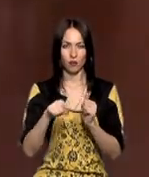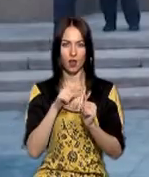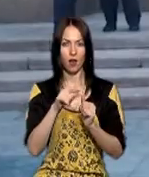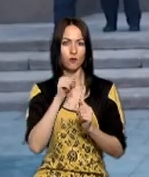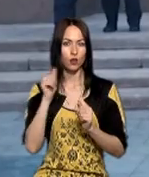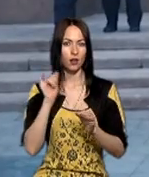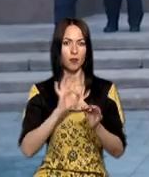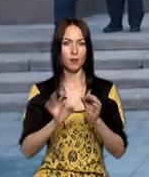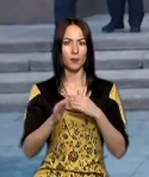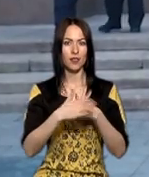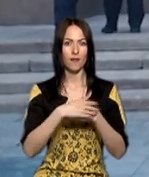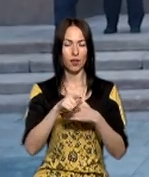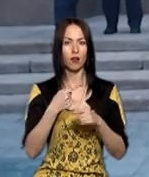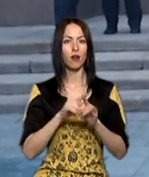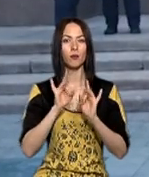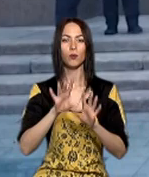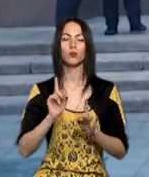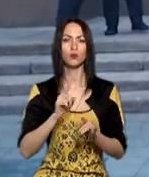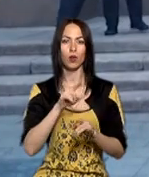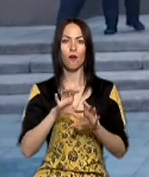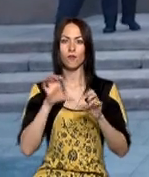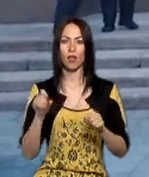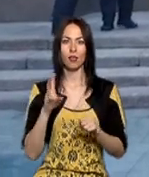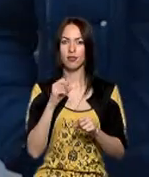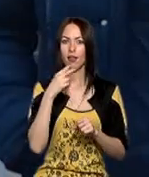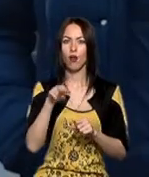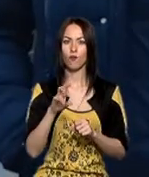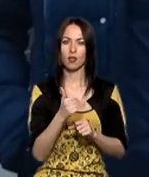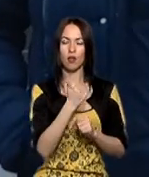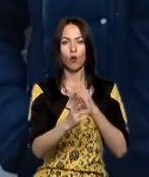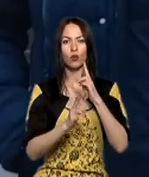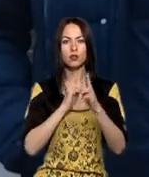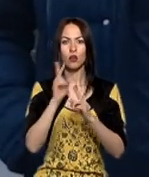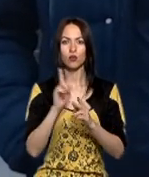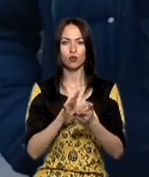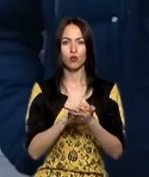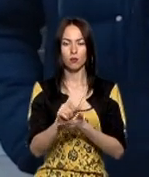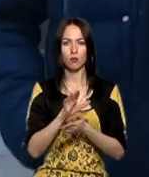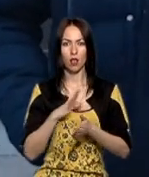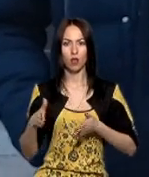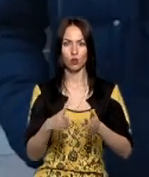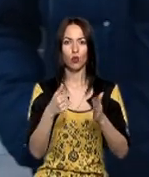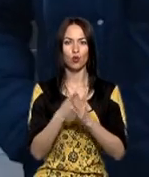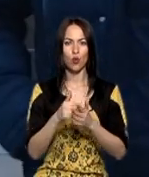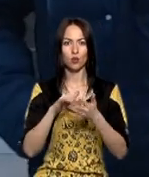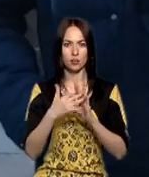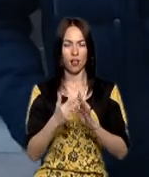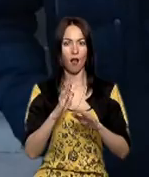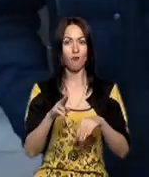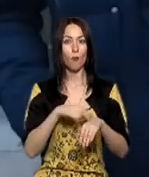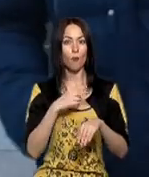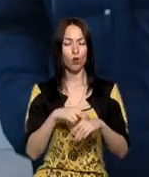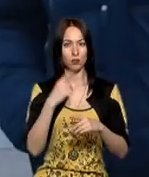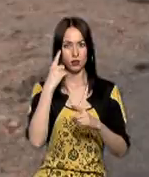обладміністрації, тоді свій вчинок пояснював тим, що влада не реагувала на його скарги щодо руйнування дороги до села. У поліції